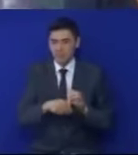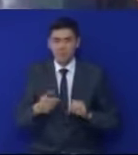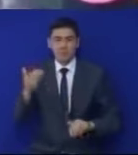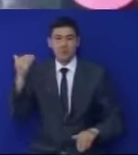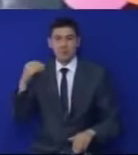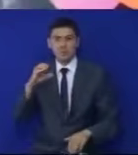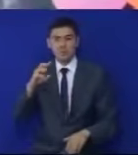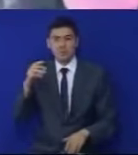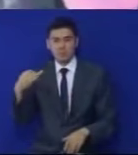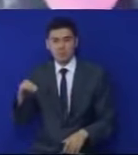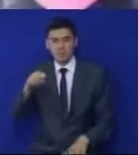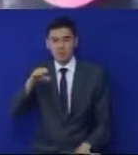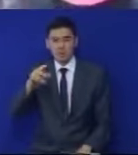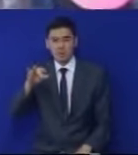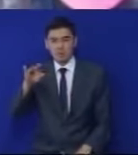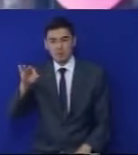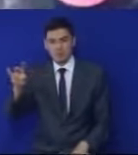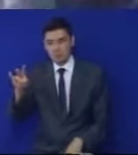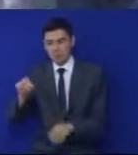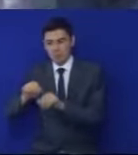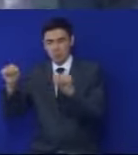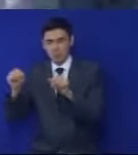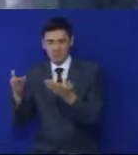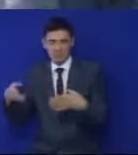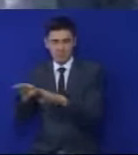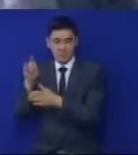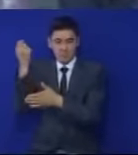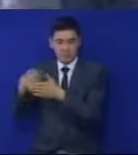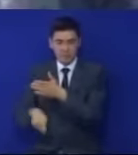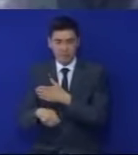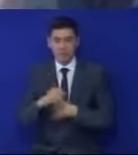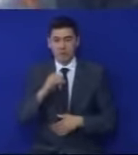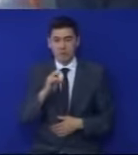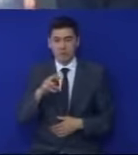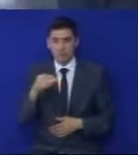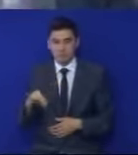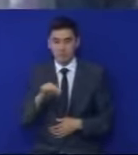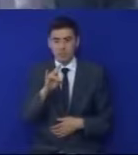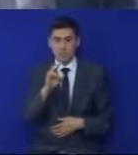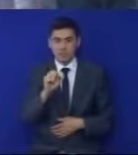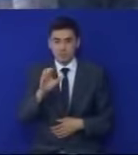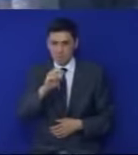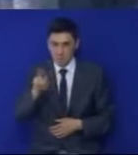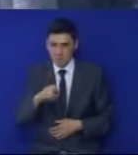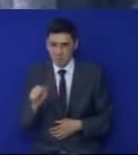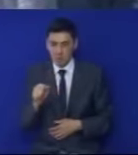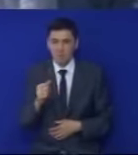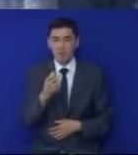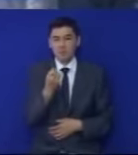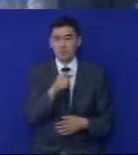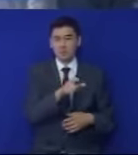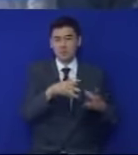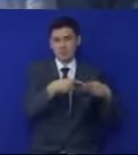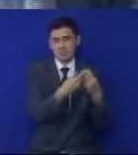полигоны жабылғаннан кейін Невада Семей қозғалысының қолдауымен осы полигон зардабын шеккен